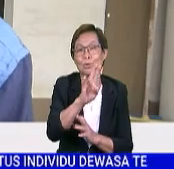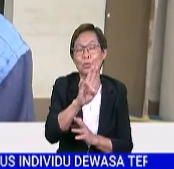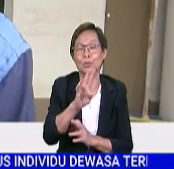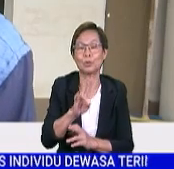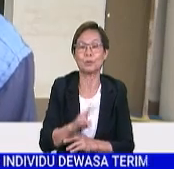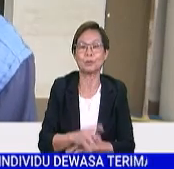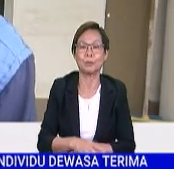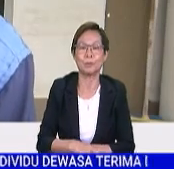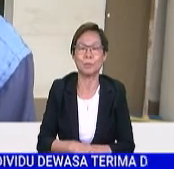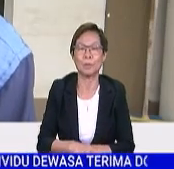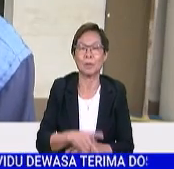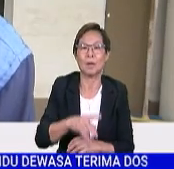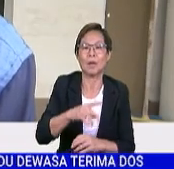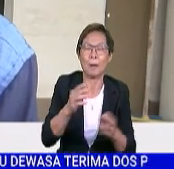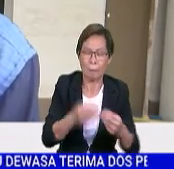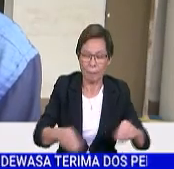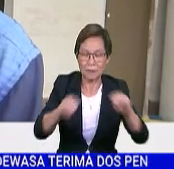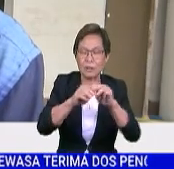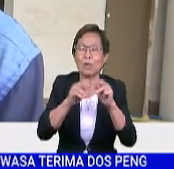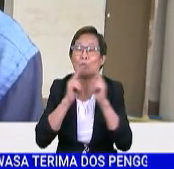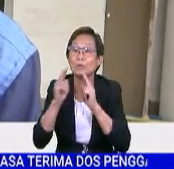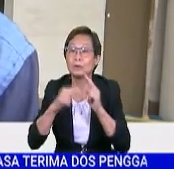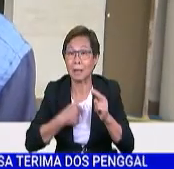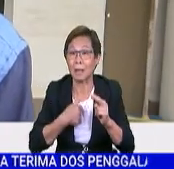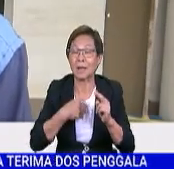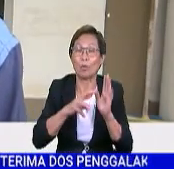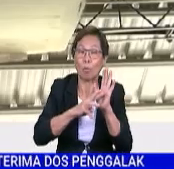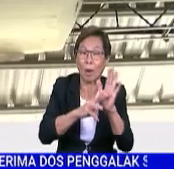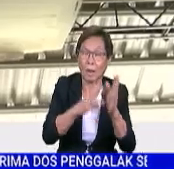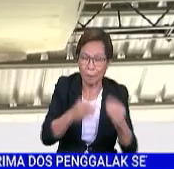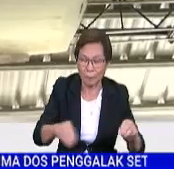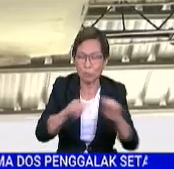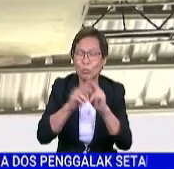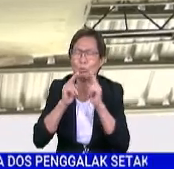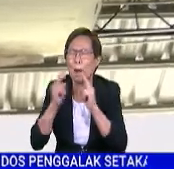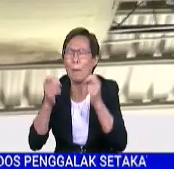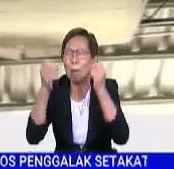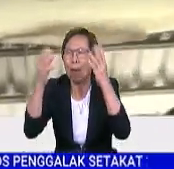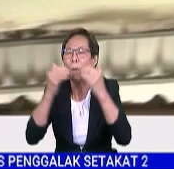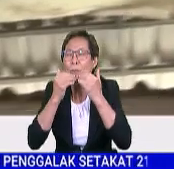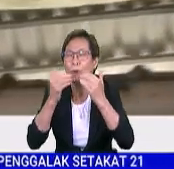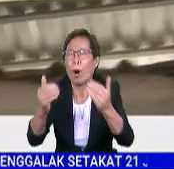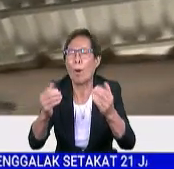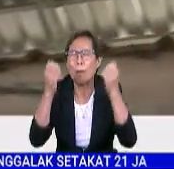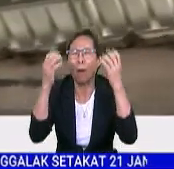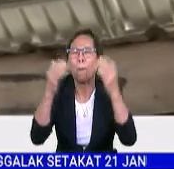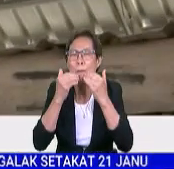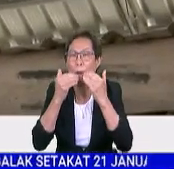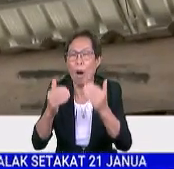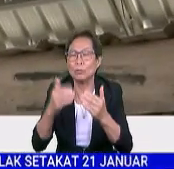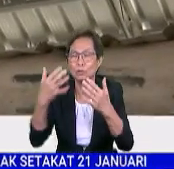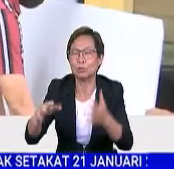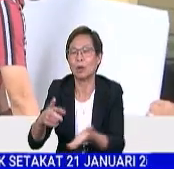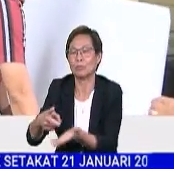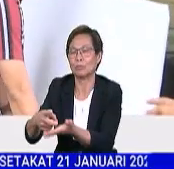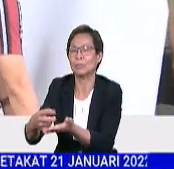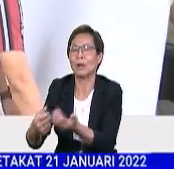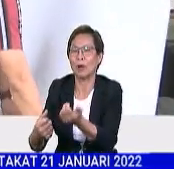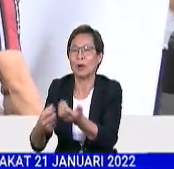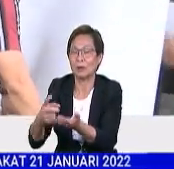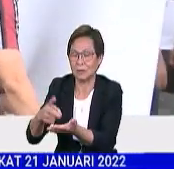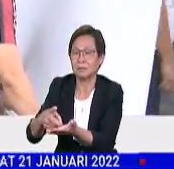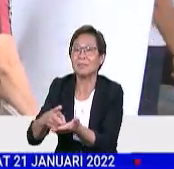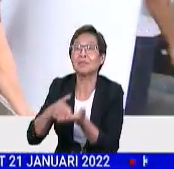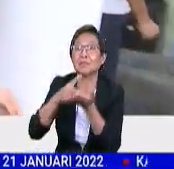putatan mengucapkan berbanyak-banyak terima kasih yang tidak terhingga kepada yang telah memberi sumbangan